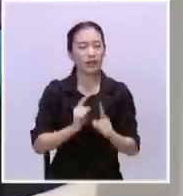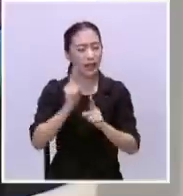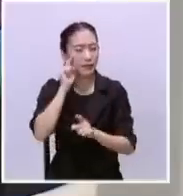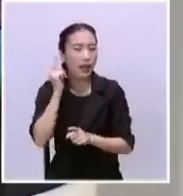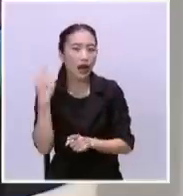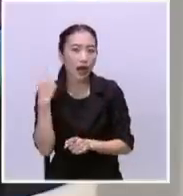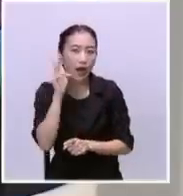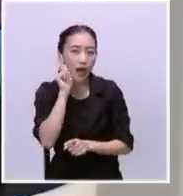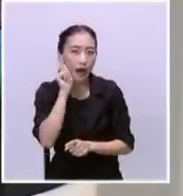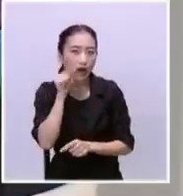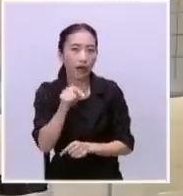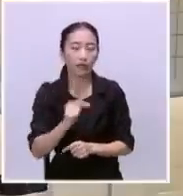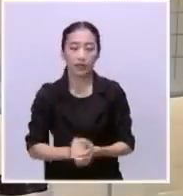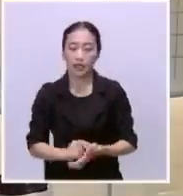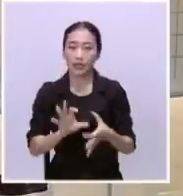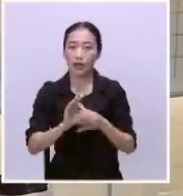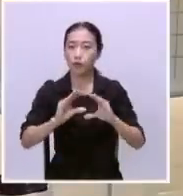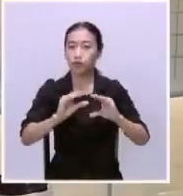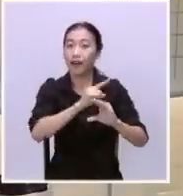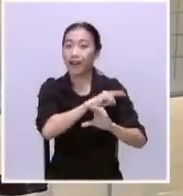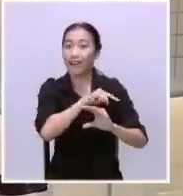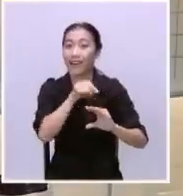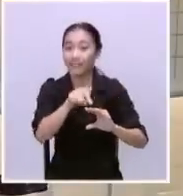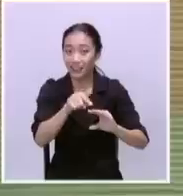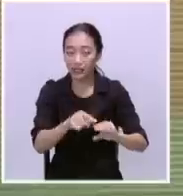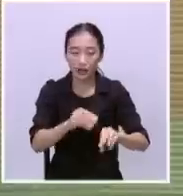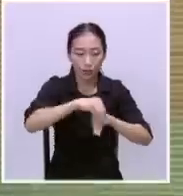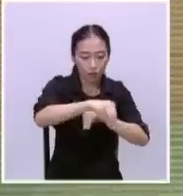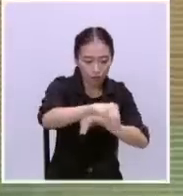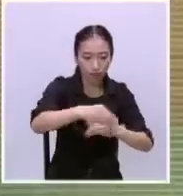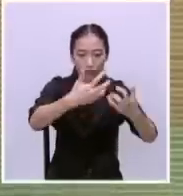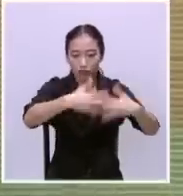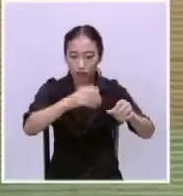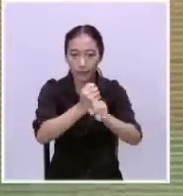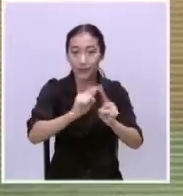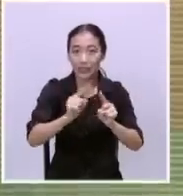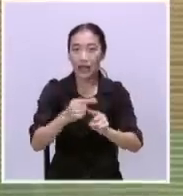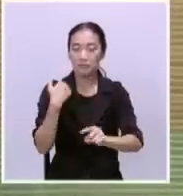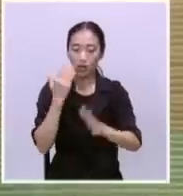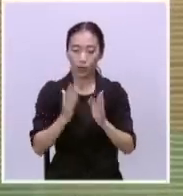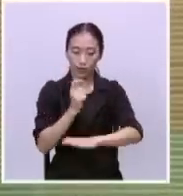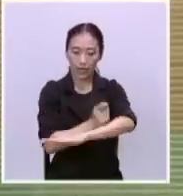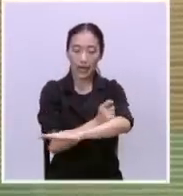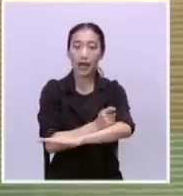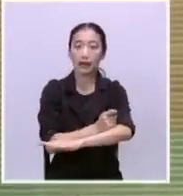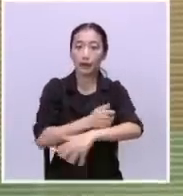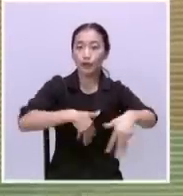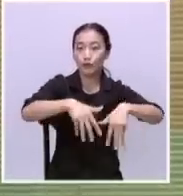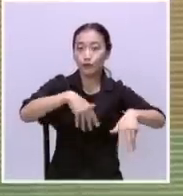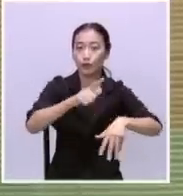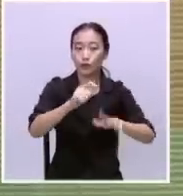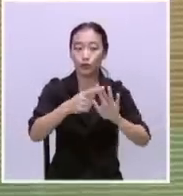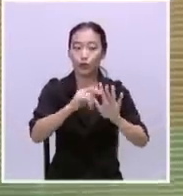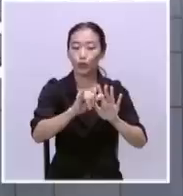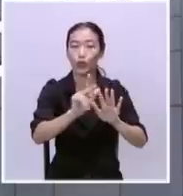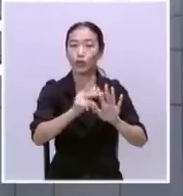ใช้แรงงานชาวอุยกูร์อย่างหนักเลยนะคะก็เลยทำให้บริษัทแบรนด์ต่างชาติเนี่ยมีการเรียกร้องนะคะเรื่องของการใช้แรงง